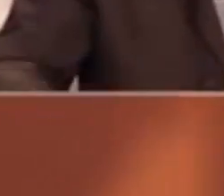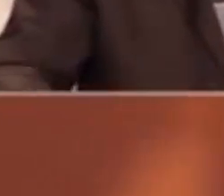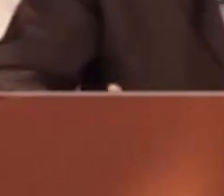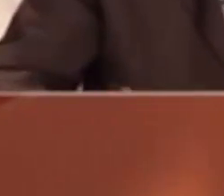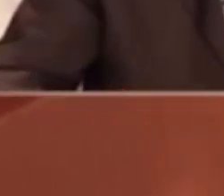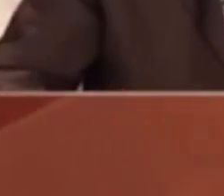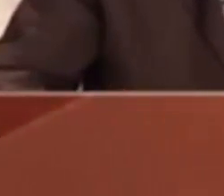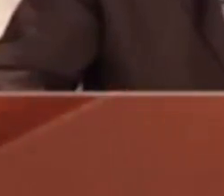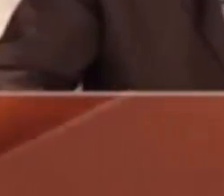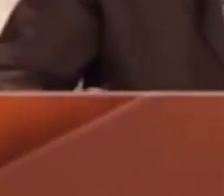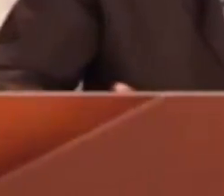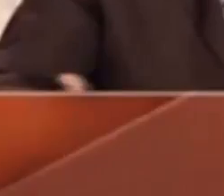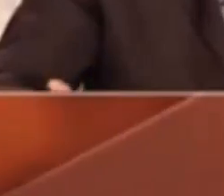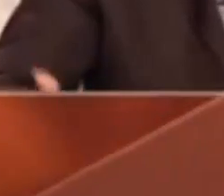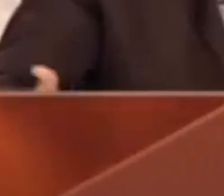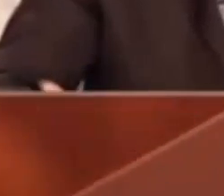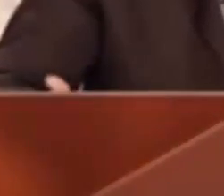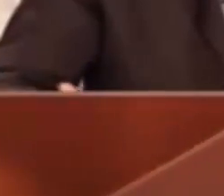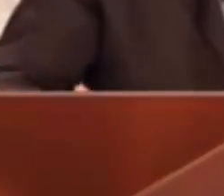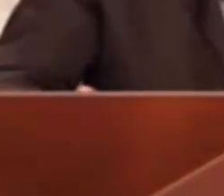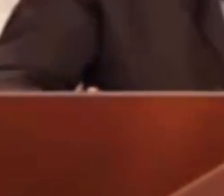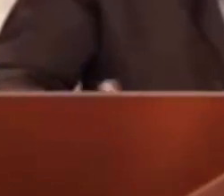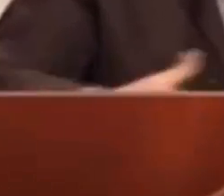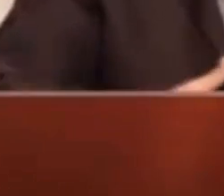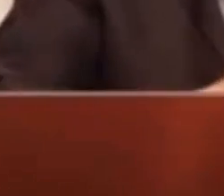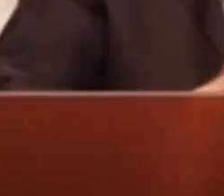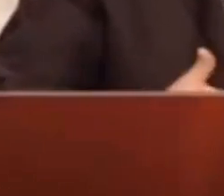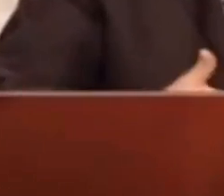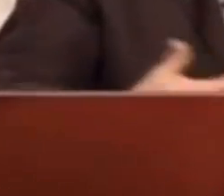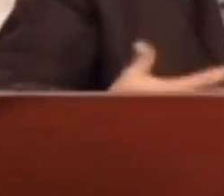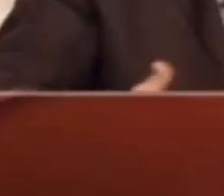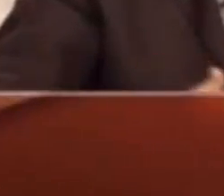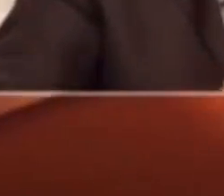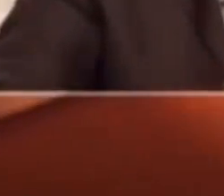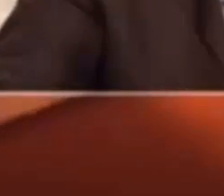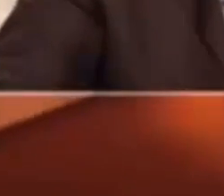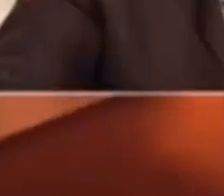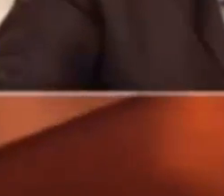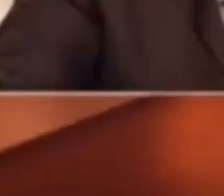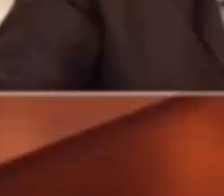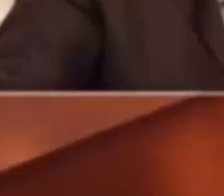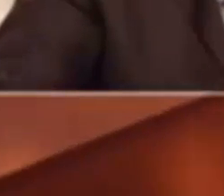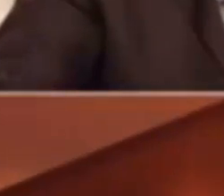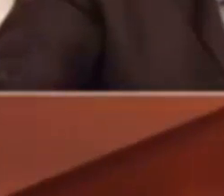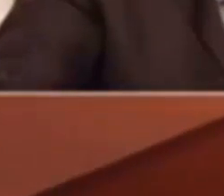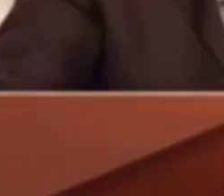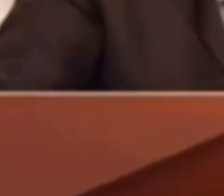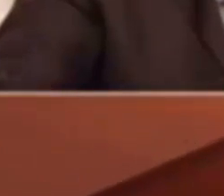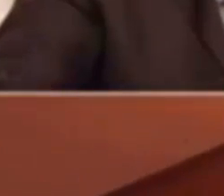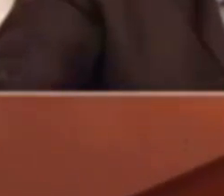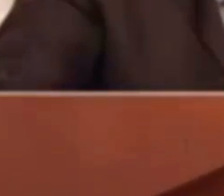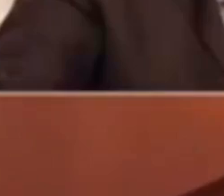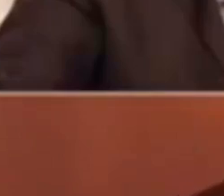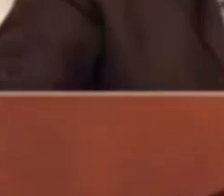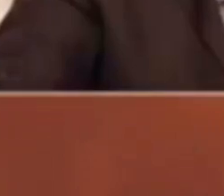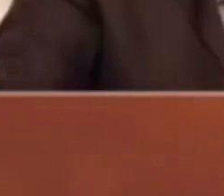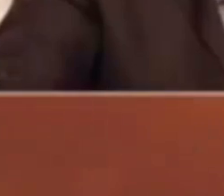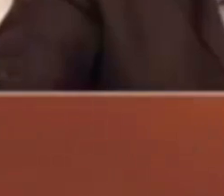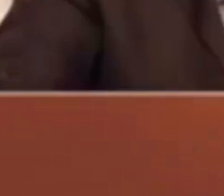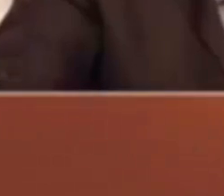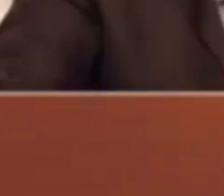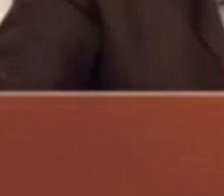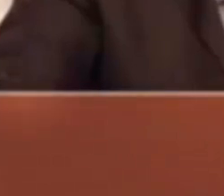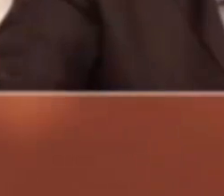هذه كيحسوا احساس من ذاك الخشبه اللي كيكونوا واقفين عليها، ومن نوعيه الادوات اللي